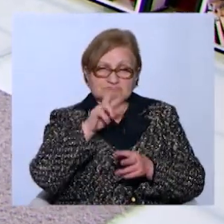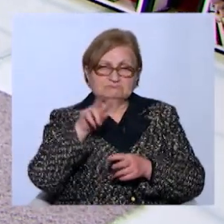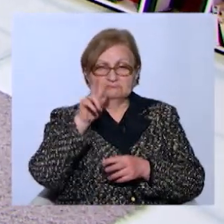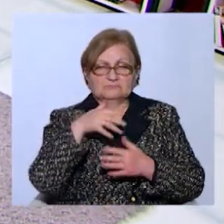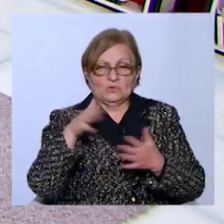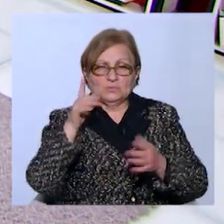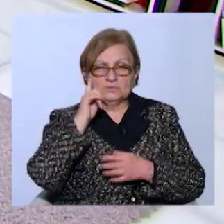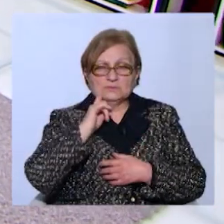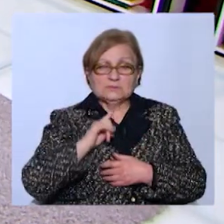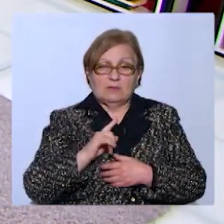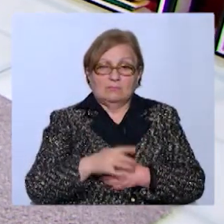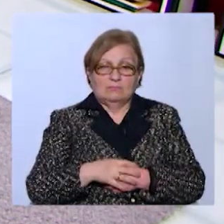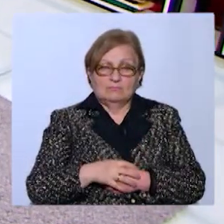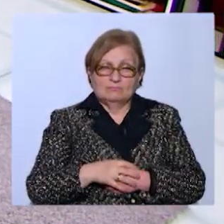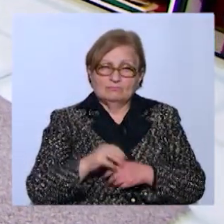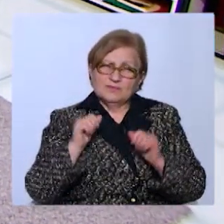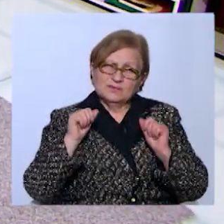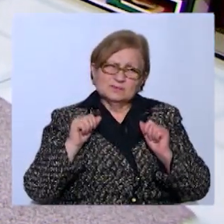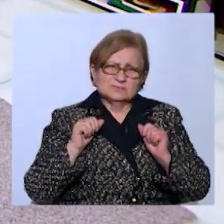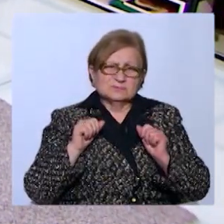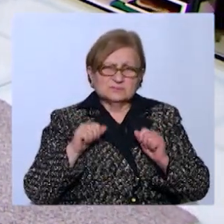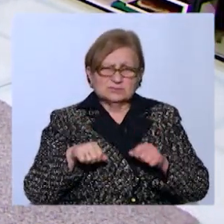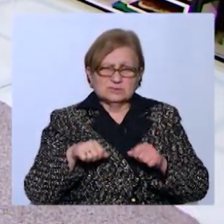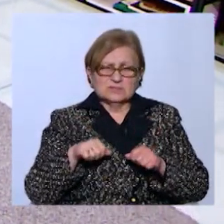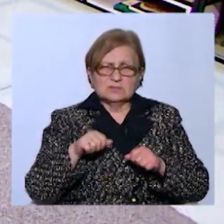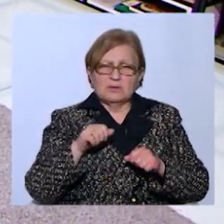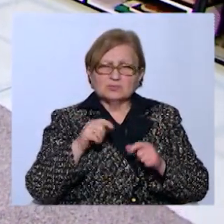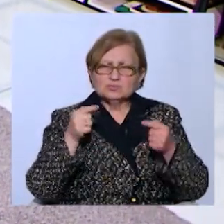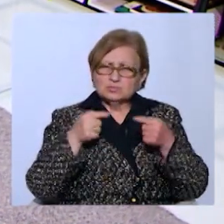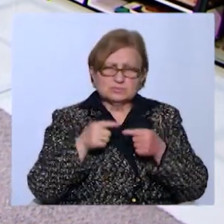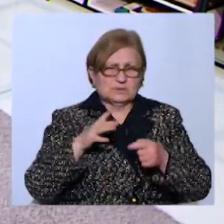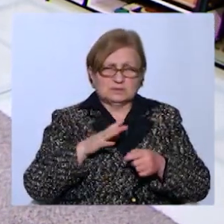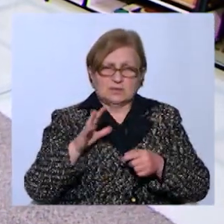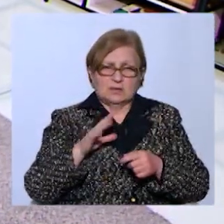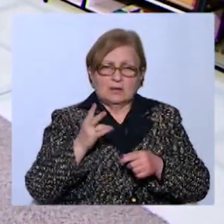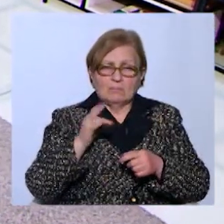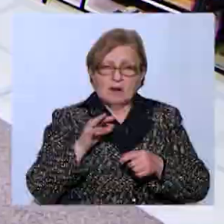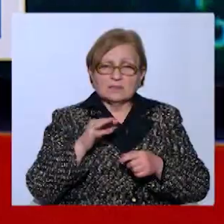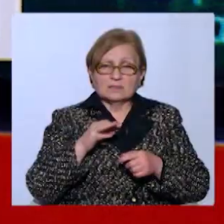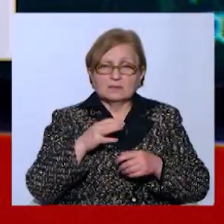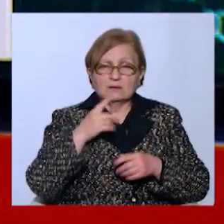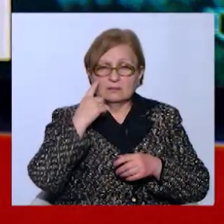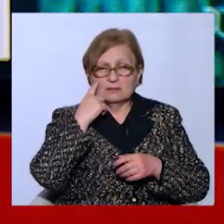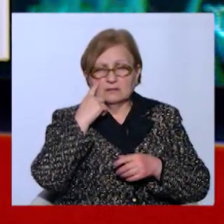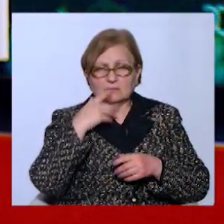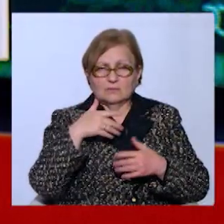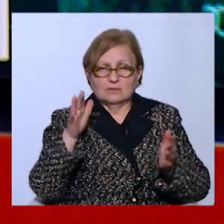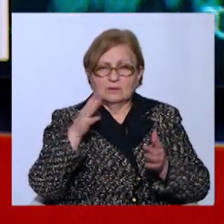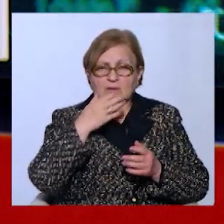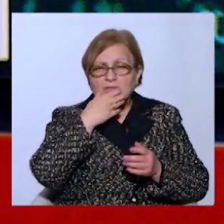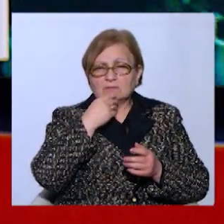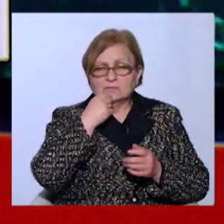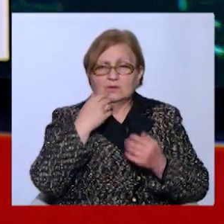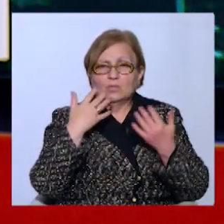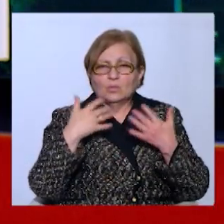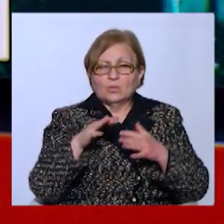აღიქვავს შეიძლება არ იყოს ოქროს კვეთით დაყოფილი მაგრამ მაინც ლამაზად იყოს თვალისთვის აღქმული მაგრამ ოქროს კვეთა